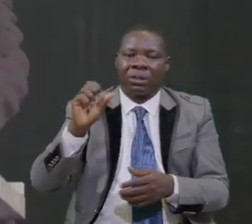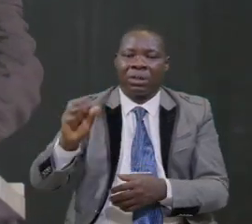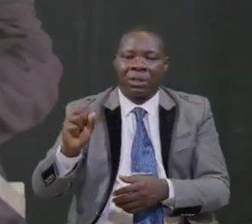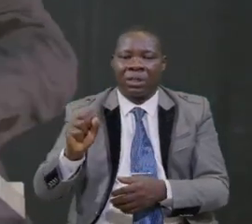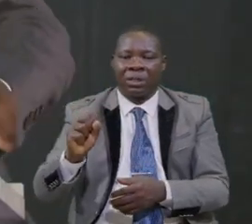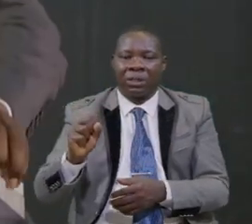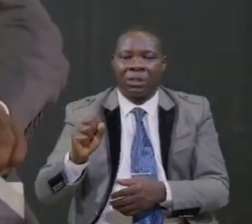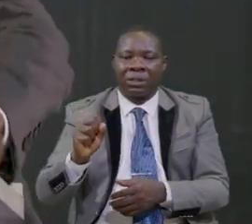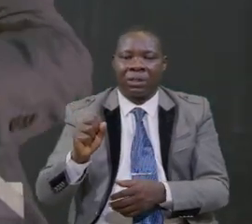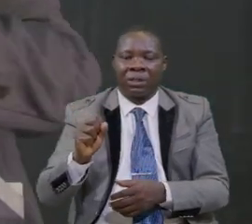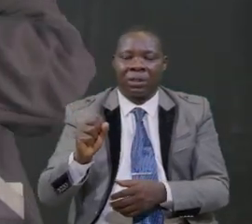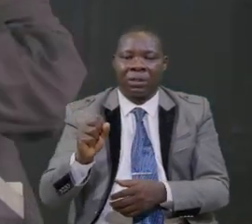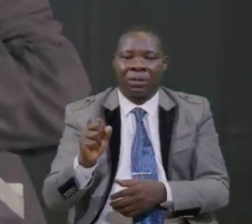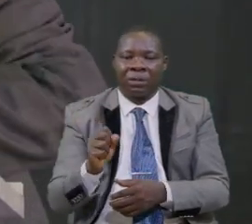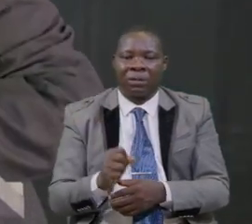nourrir.